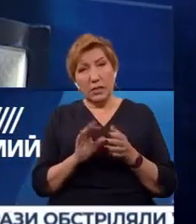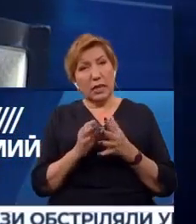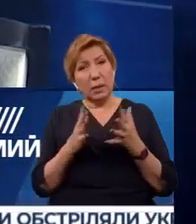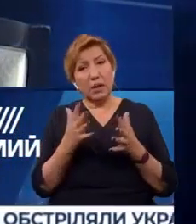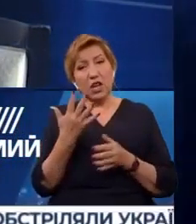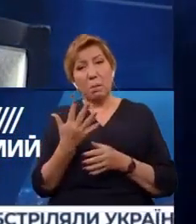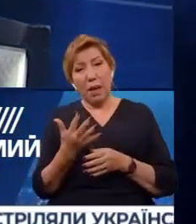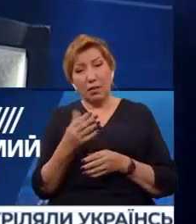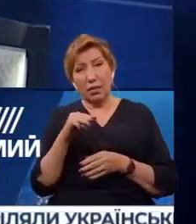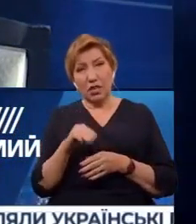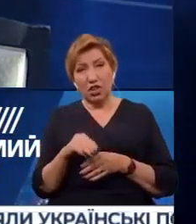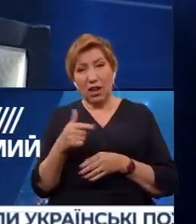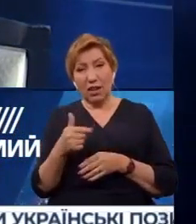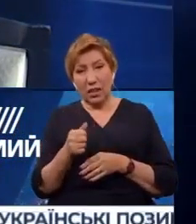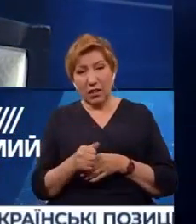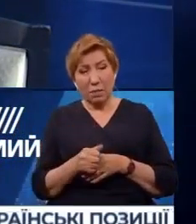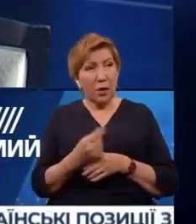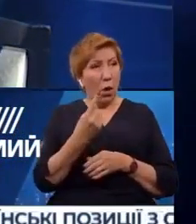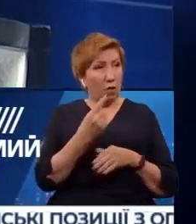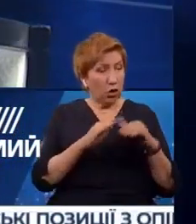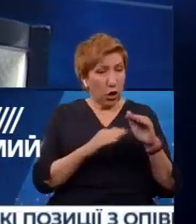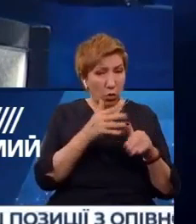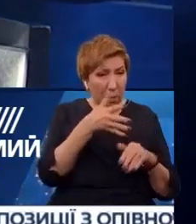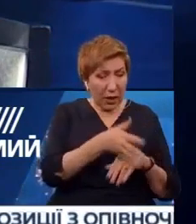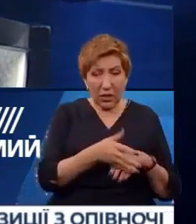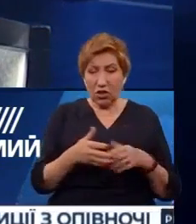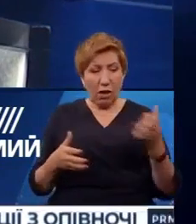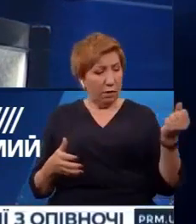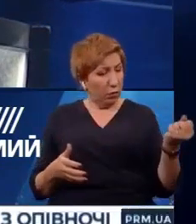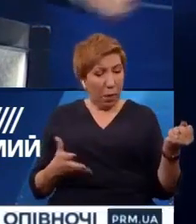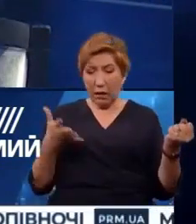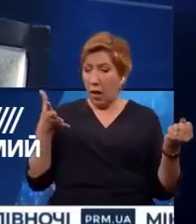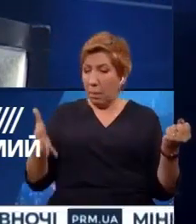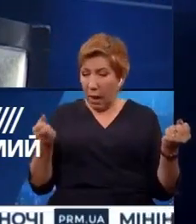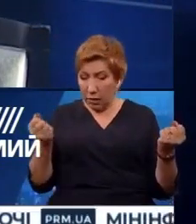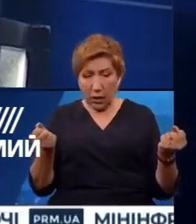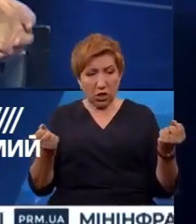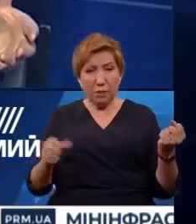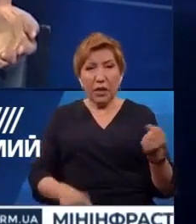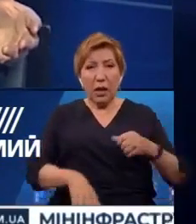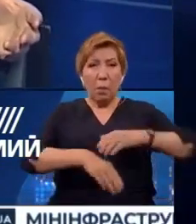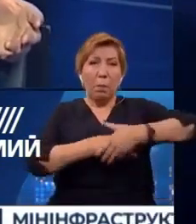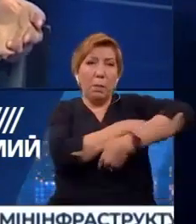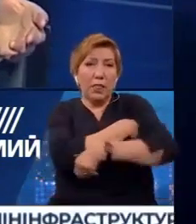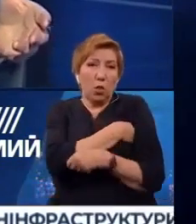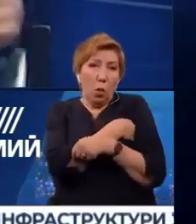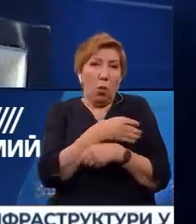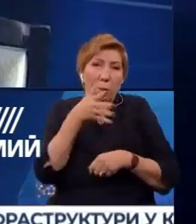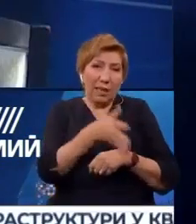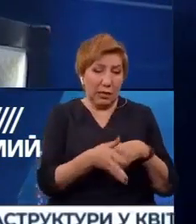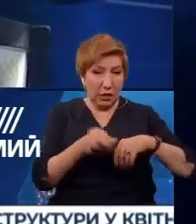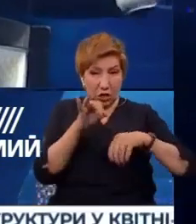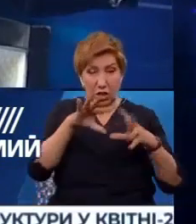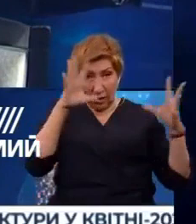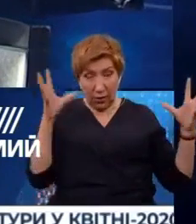більше 5 тисяч гектарів, в одні руки 5 тисяч гектарів візьме, в другу руку 5 тисяч гектарів візьме, в третю ногу 15 тисяч гектарів візьме, і